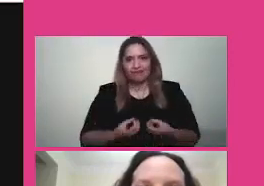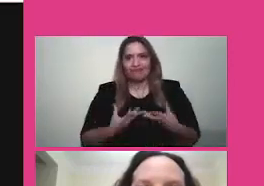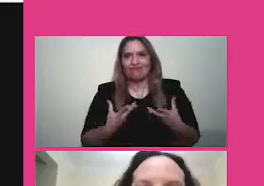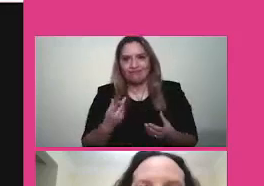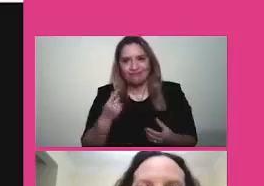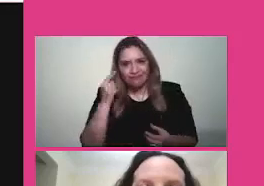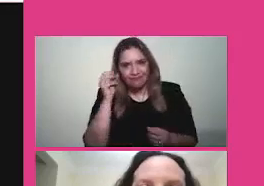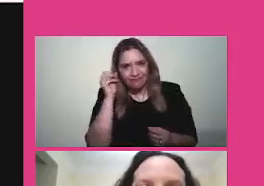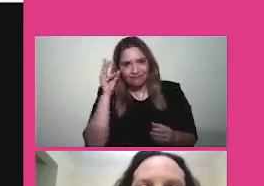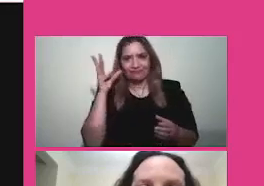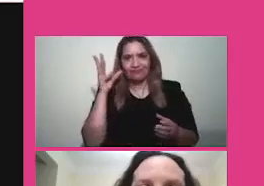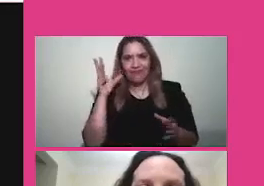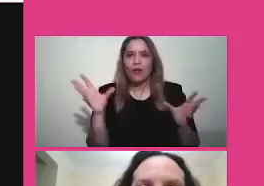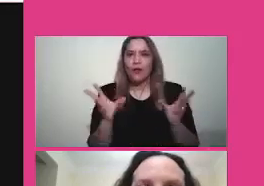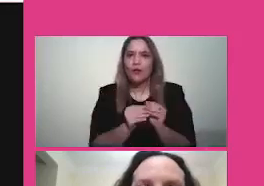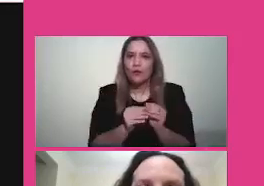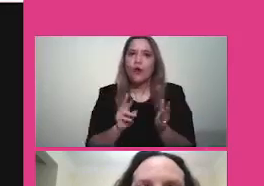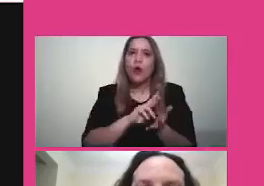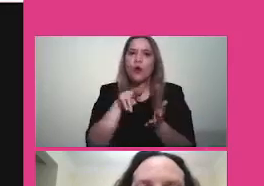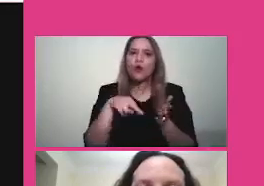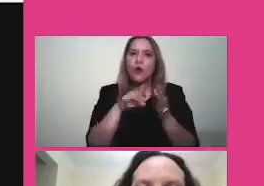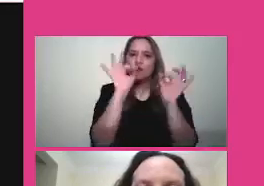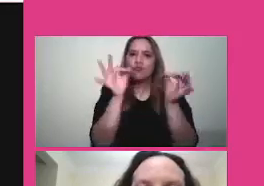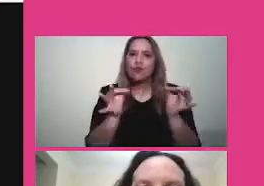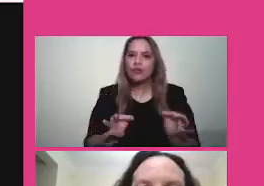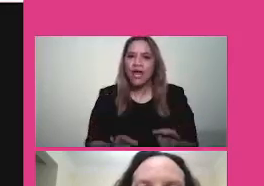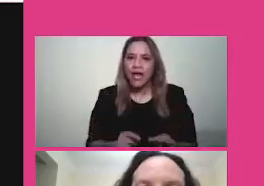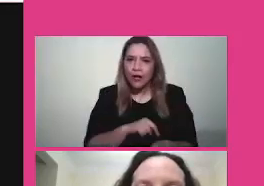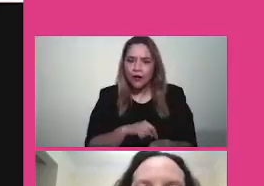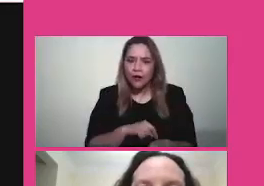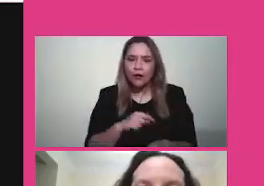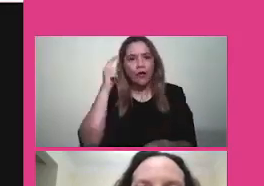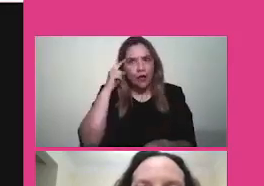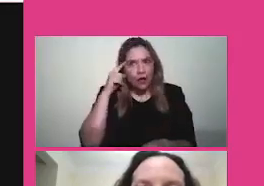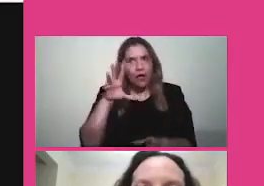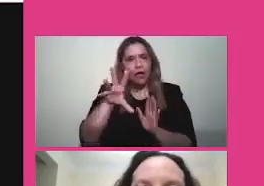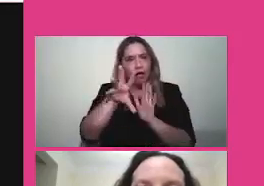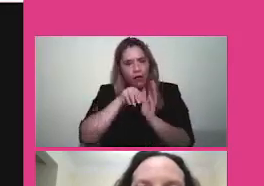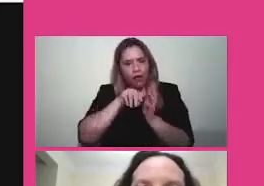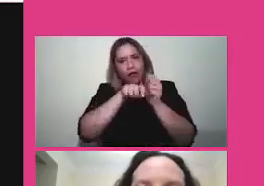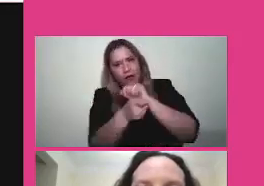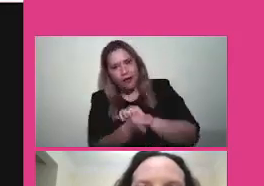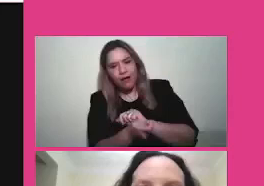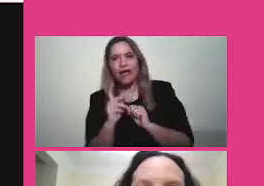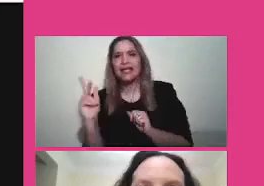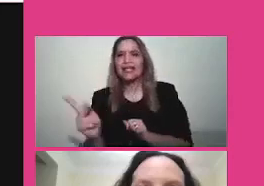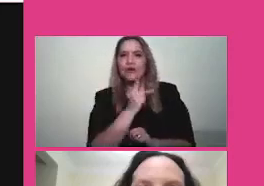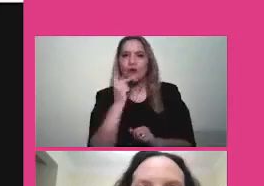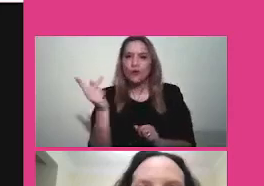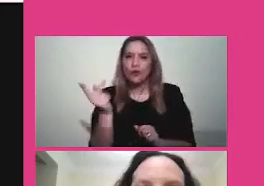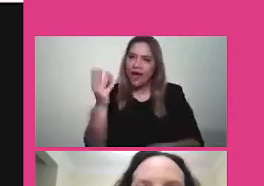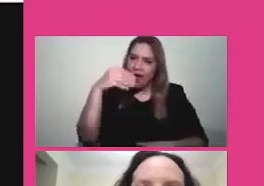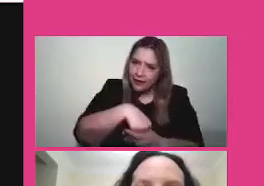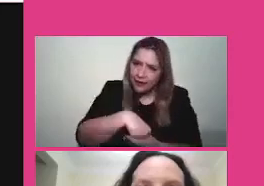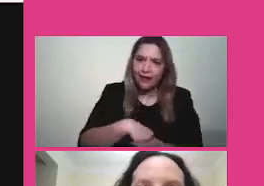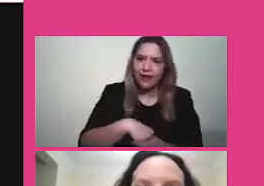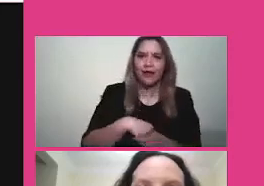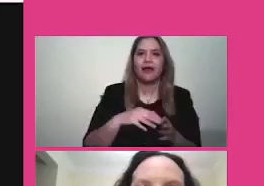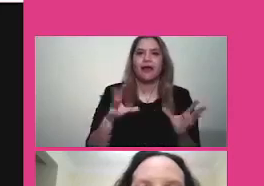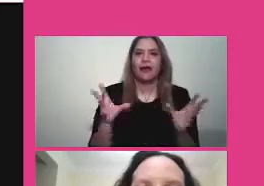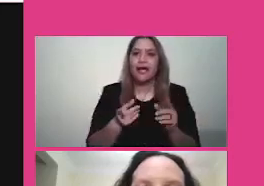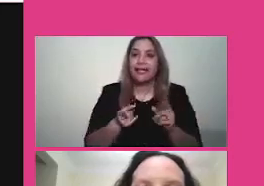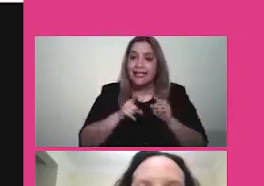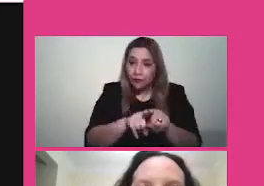άτομα μέσα από role models να γίνουν ενεργά μέλη της κοινωνίας, παρέχοντας ταυτόχρονα εκπαίδευση